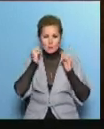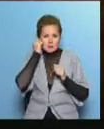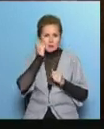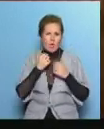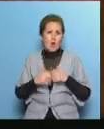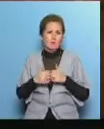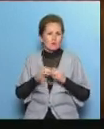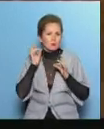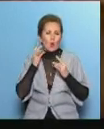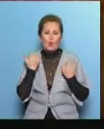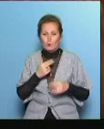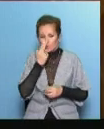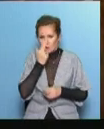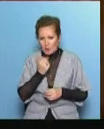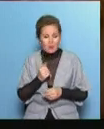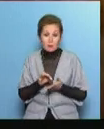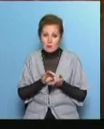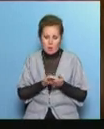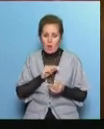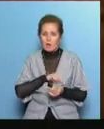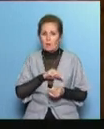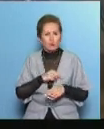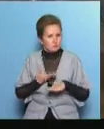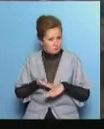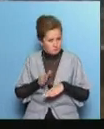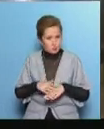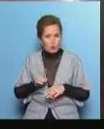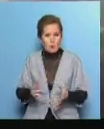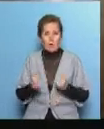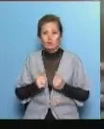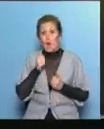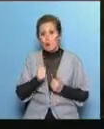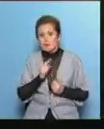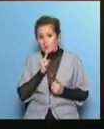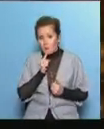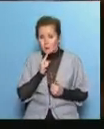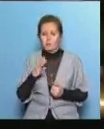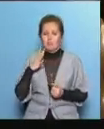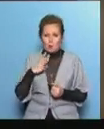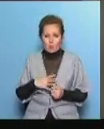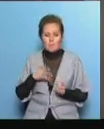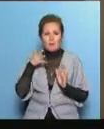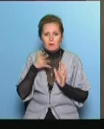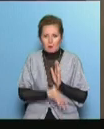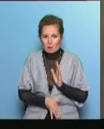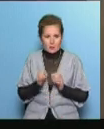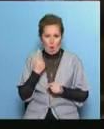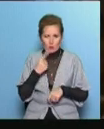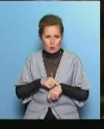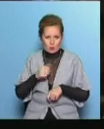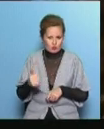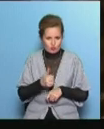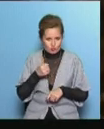прилично гудит, привык не сразу. Работа вообще не из легких. Чтобы получить хорошие семена, приходится потратить на это не один час.